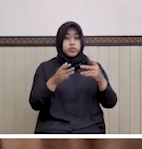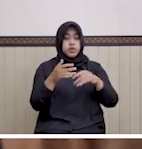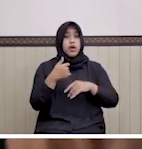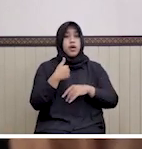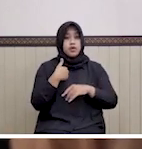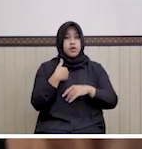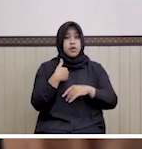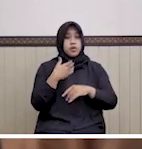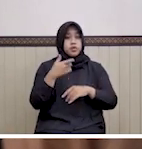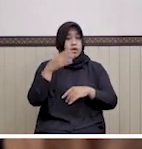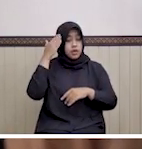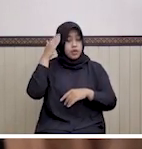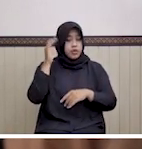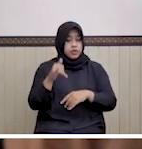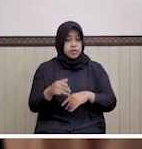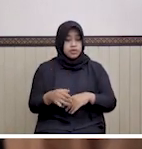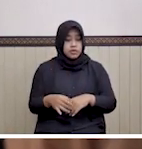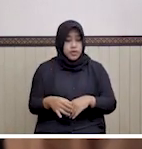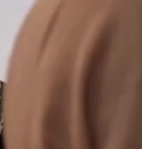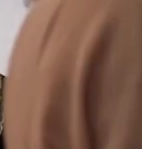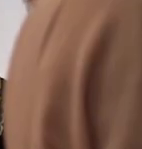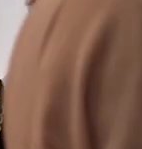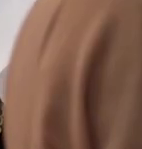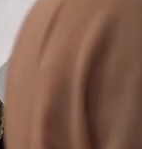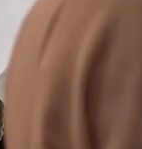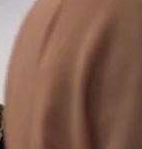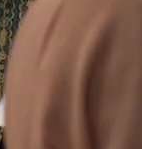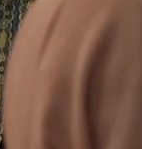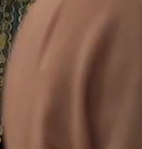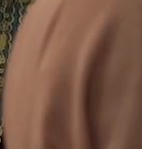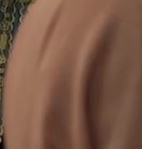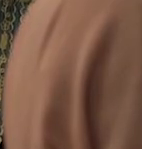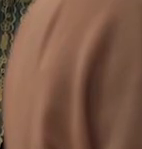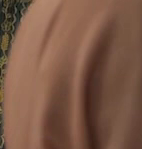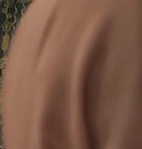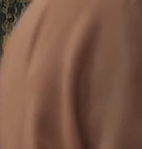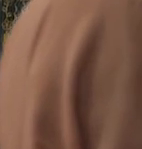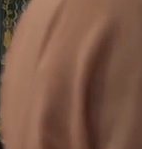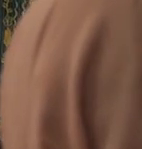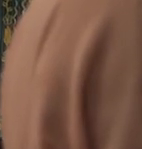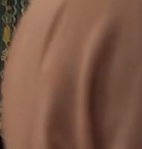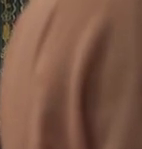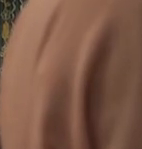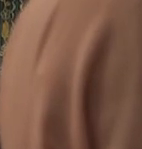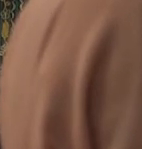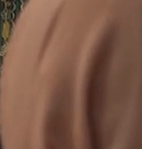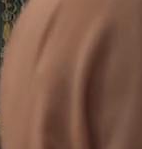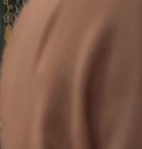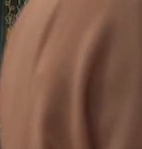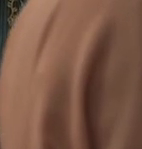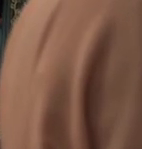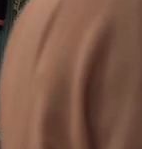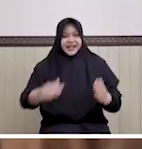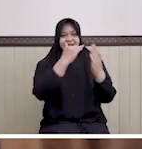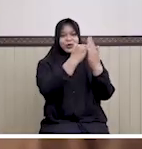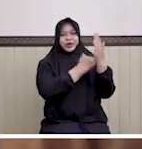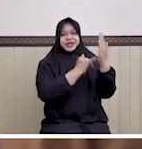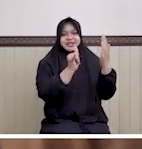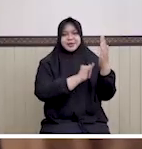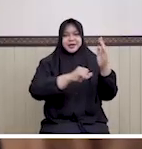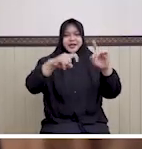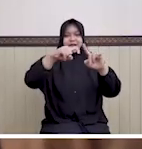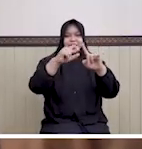ya saya sudah tahu begitu ya Cuman kadang Agak repot nih hukum aturannya begini gitu KUHAP bicara seperti ini